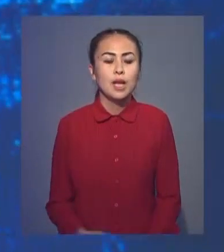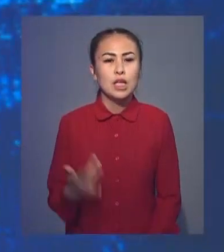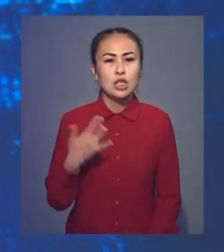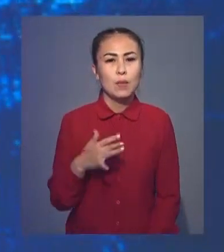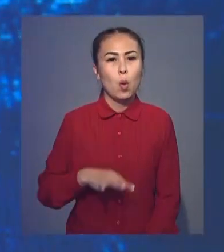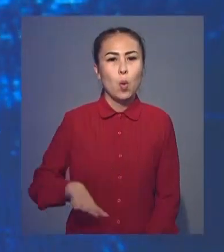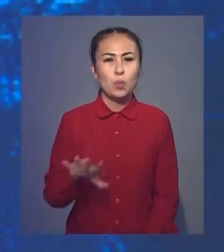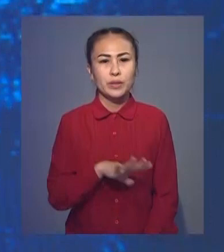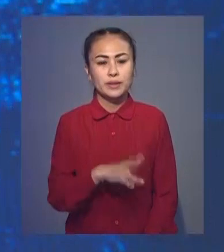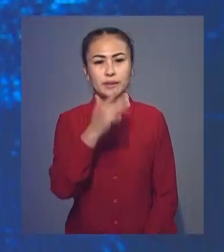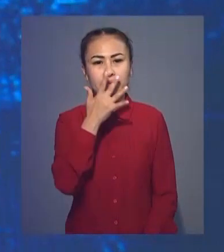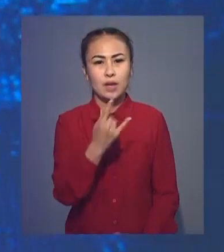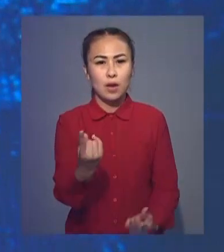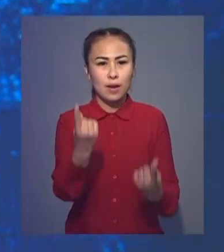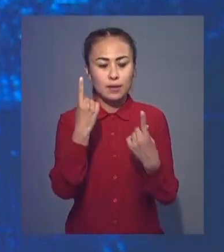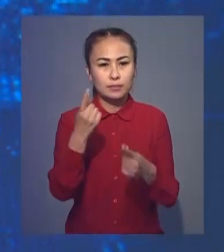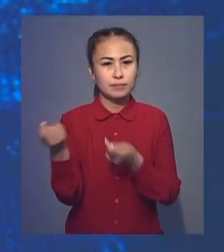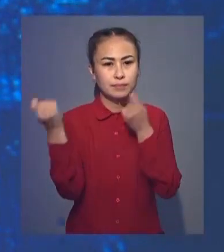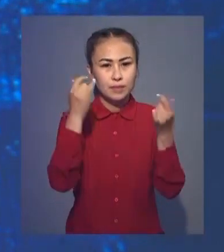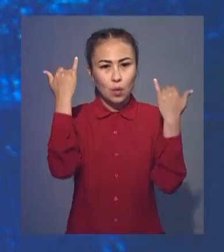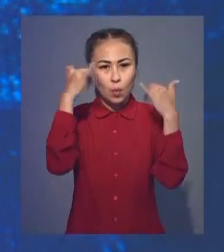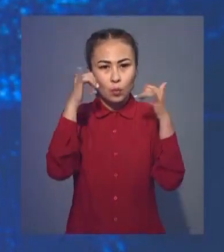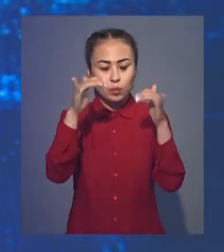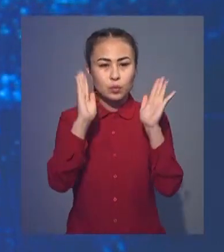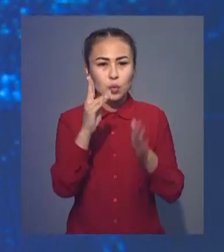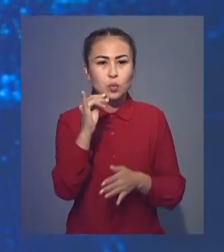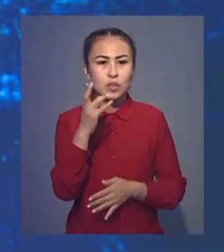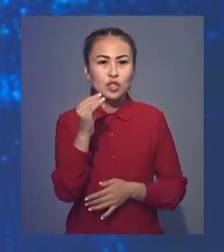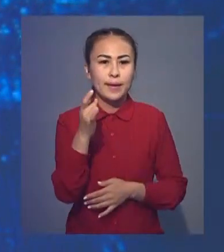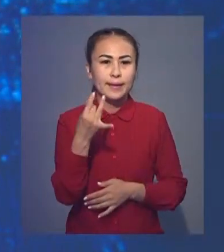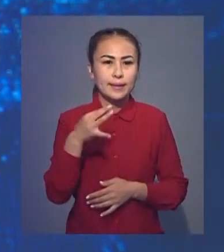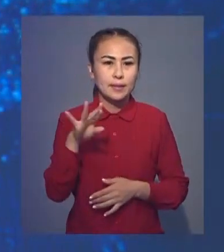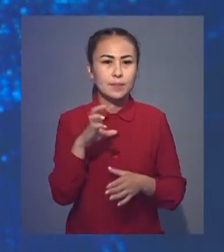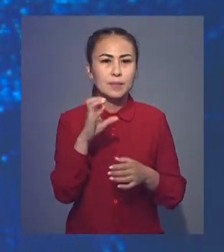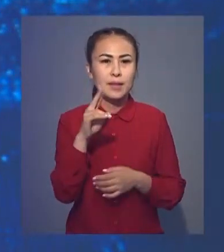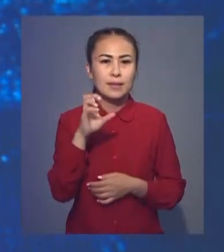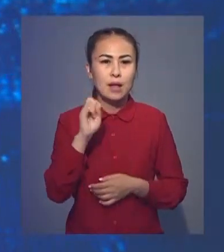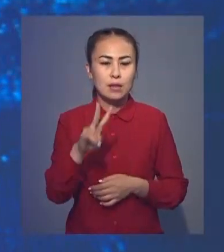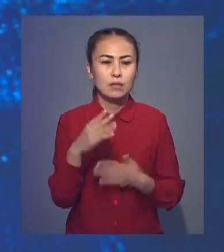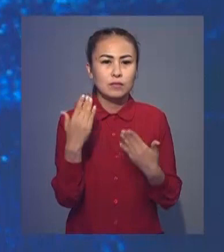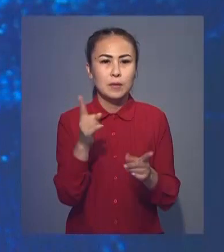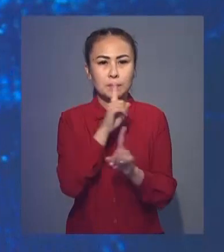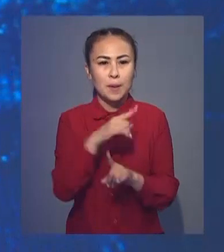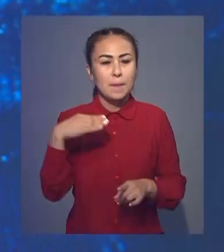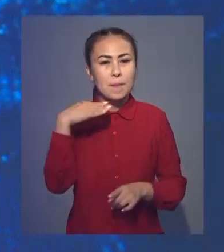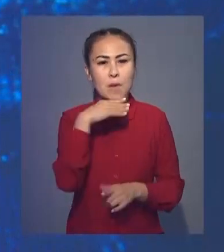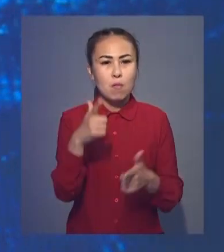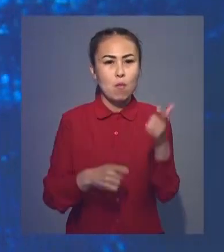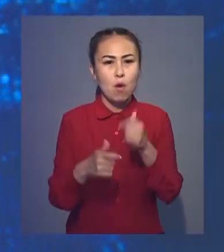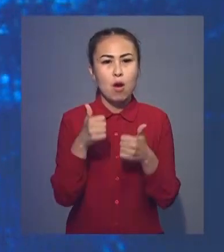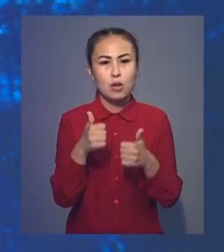Жамбыл облысына шет елден ірі қара мал жеткізілуде. Жуалы ауданына Чехиядан симментал тұқымды етті және сүтті